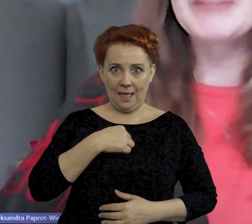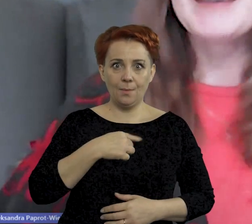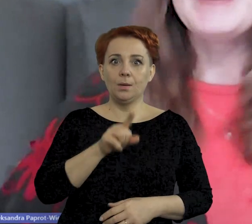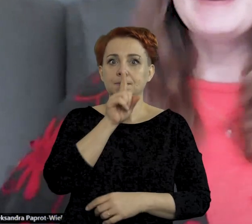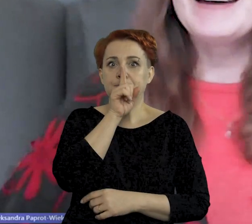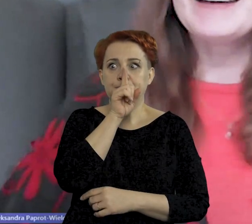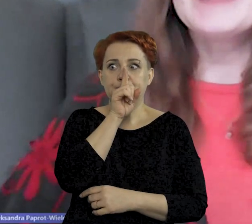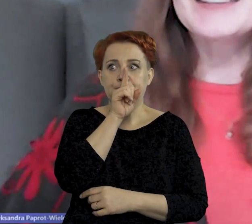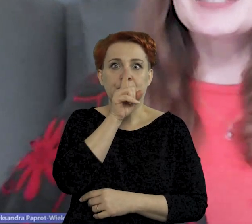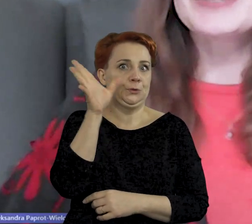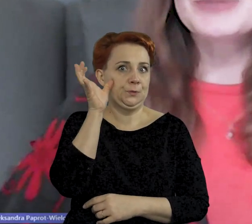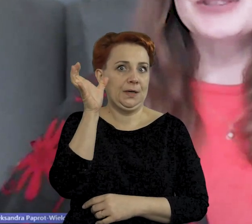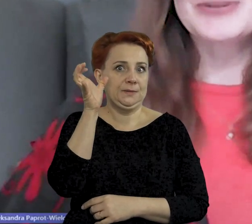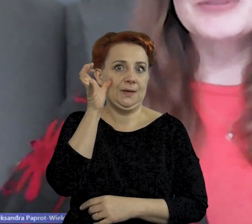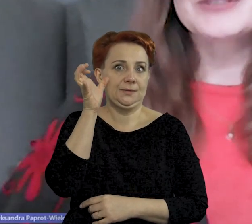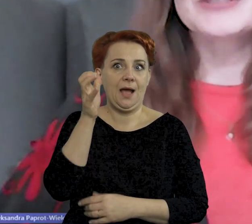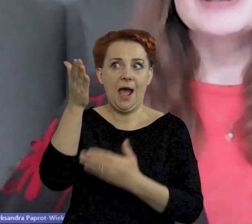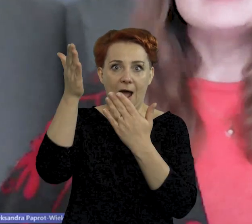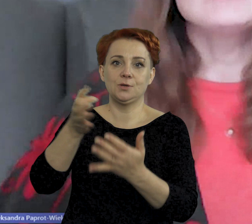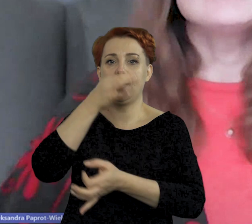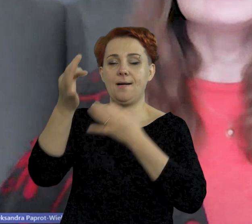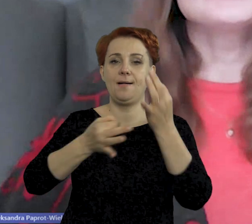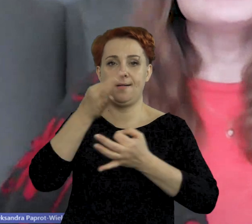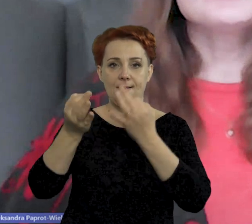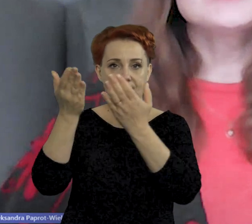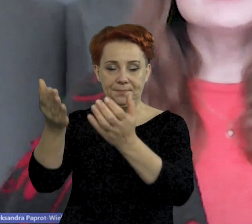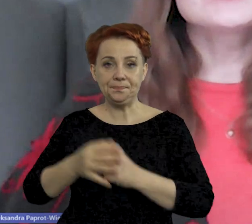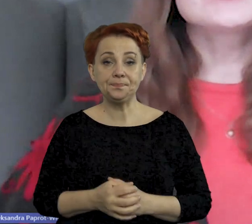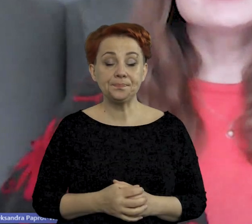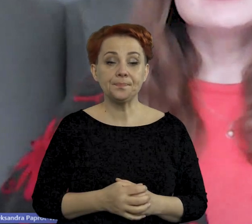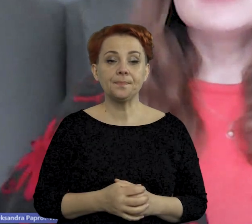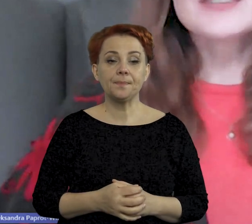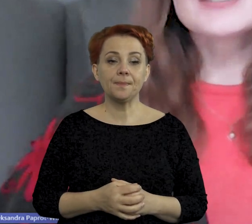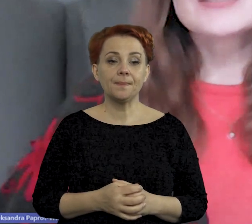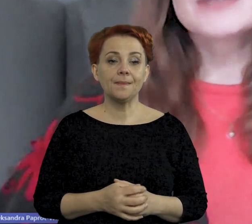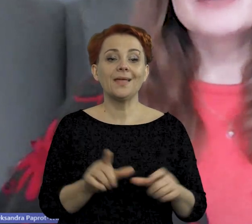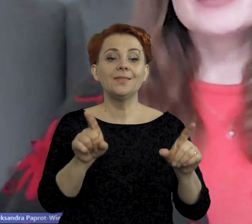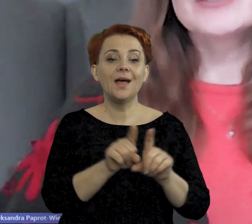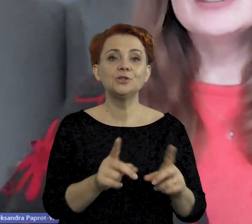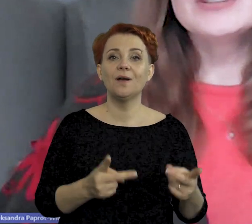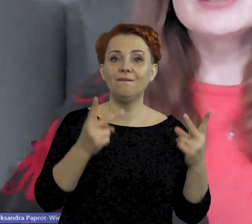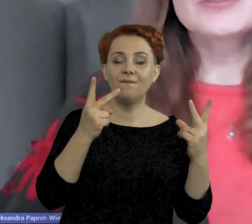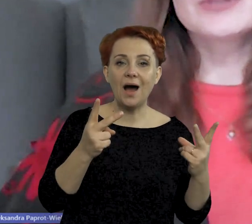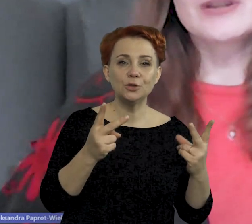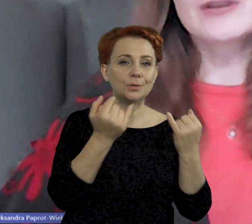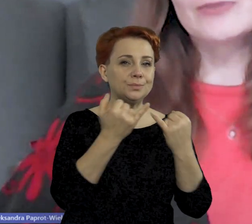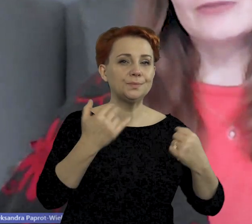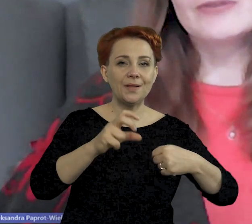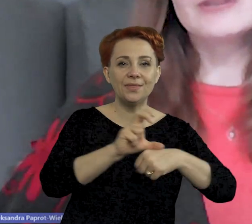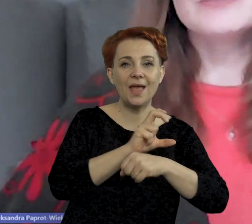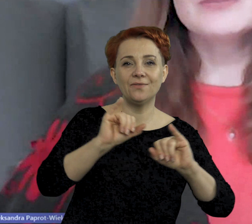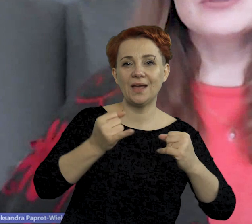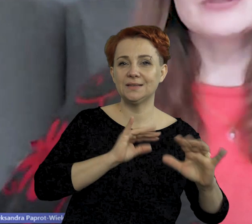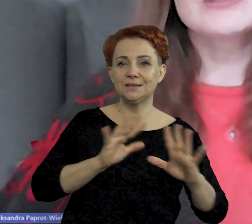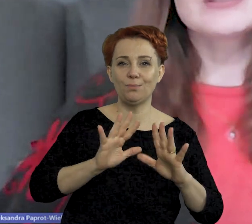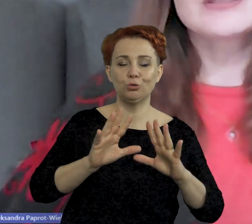cicho i dać snuć się tej opowieści. Tutaj też ważne są na pewno te techniki rozpoczynania rozmowy